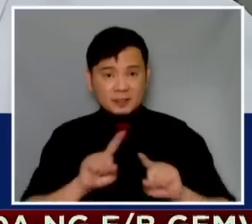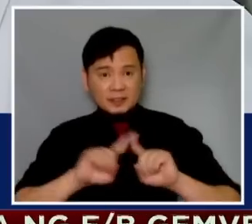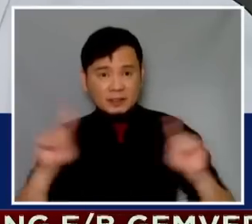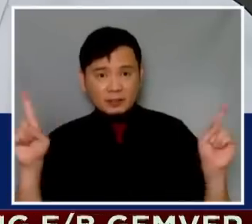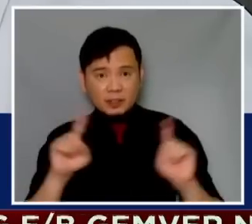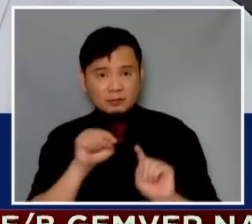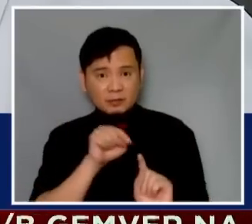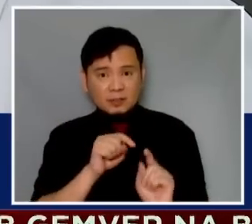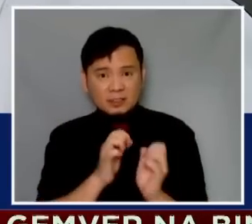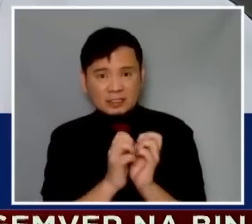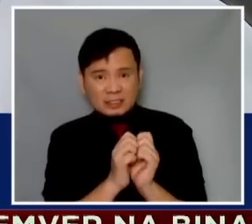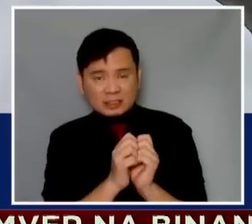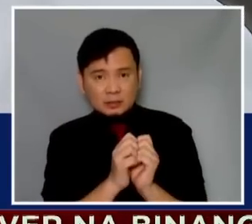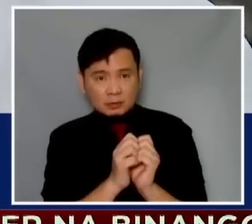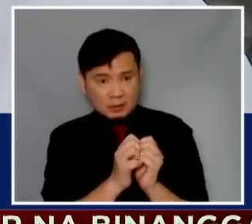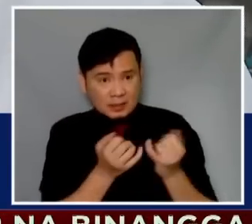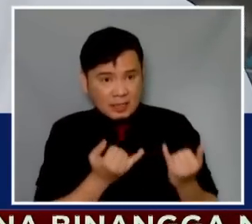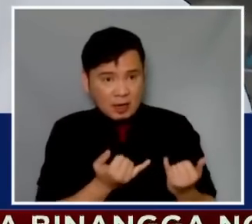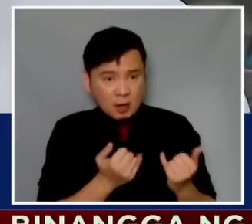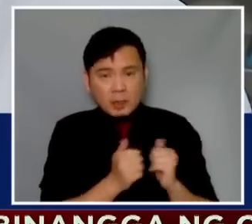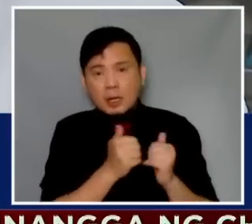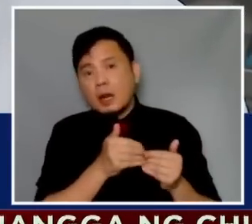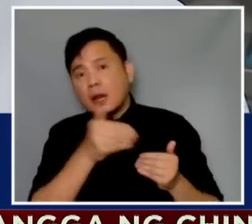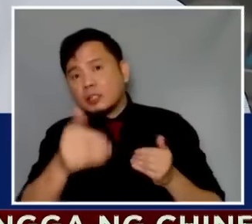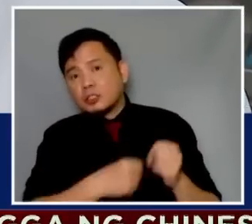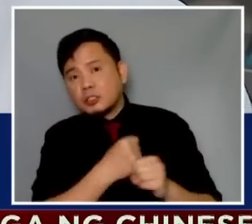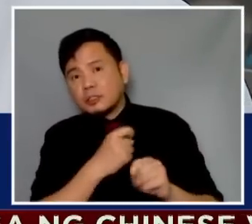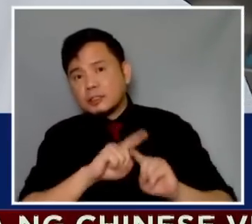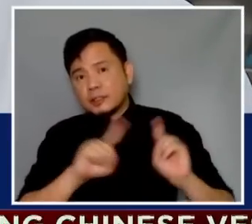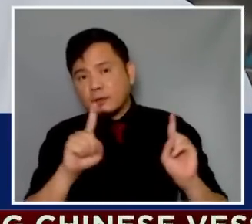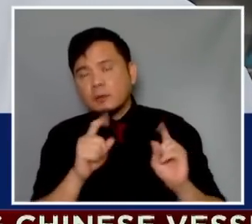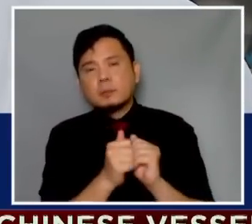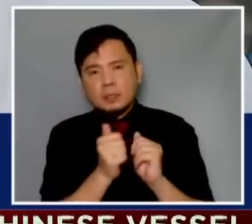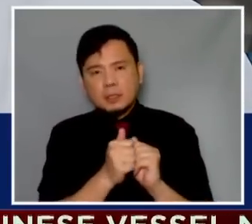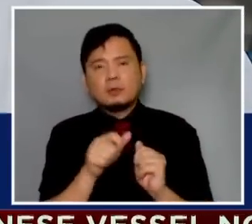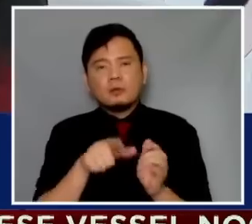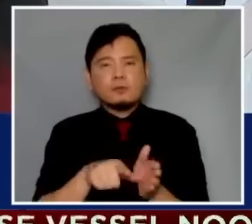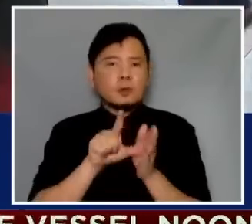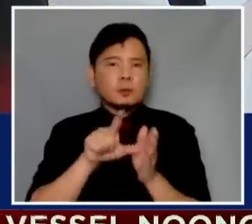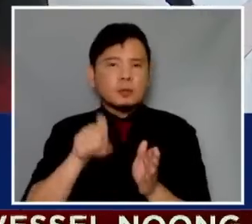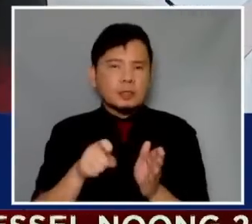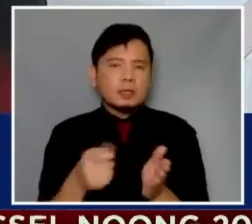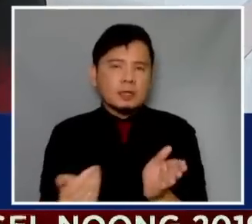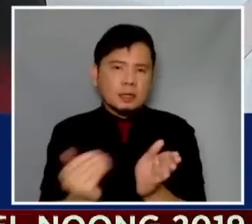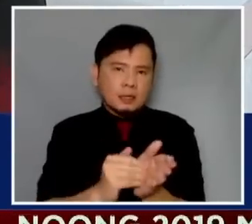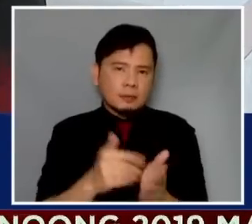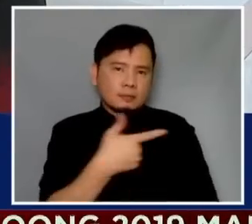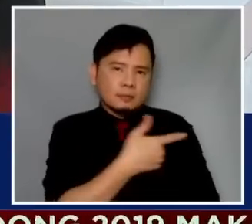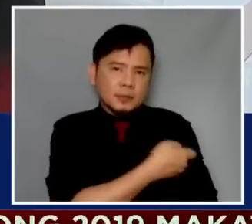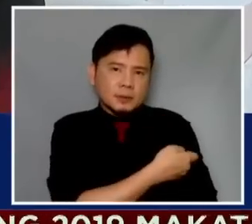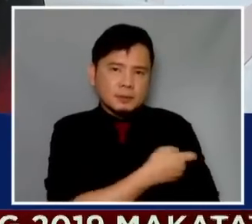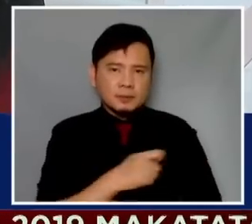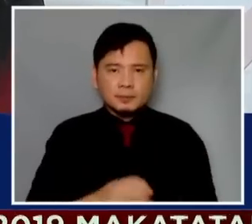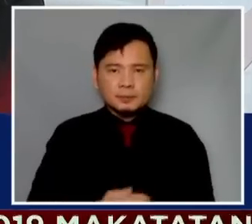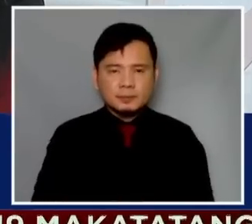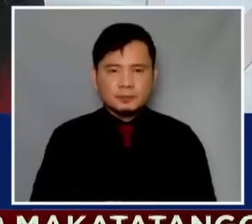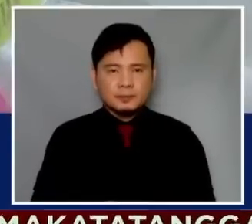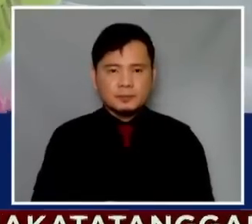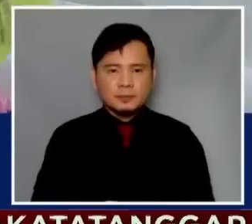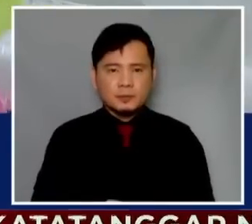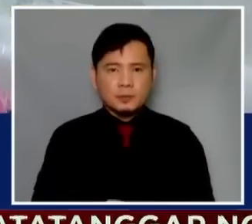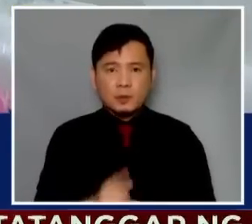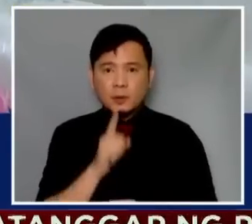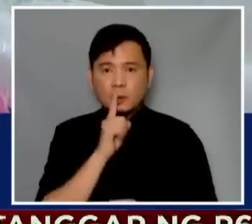you from the strain next year. So next year, kailangan mo ng panibagong vaccination. Kahit medyo matagal pa ang